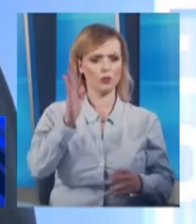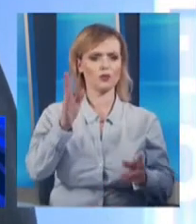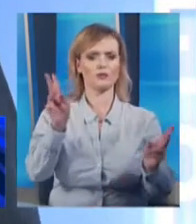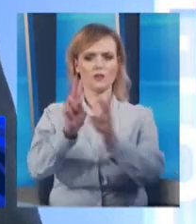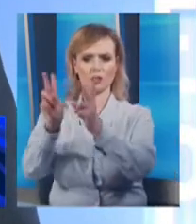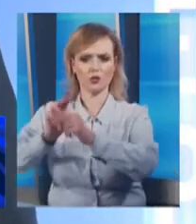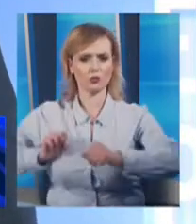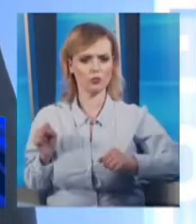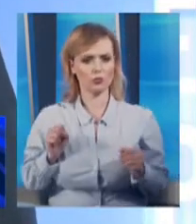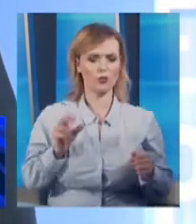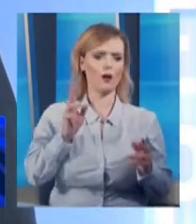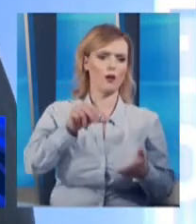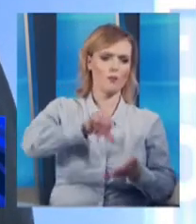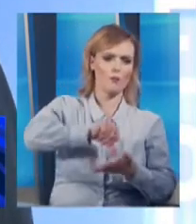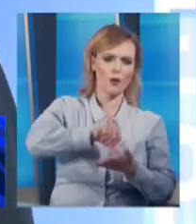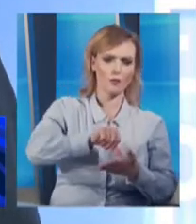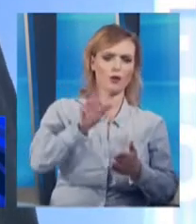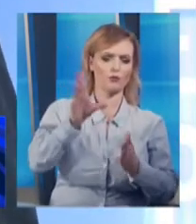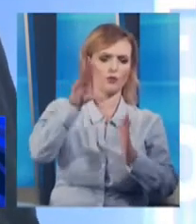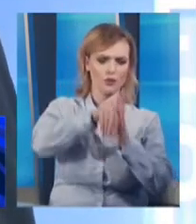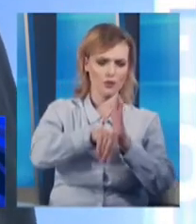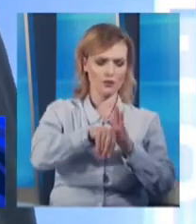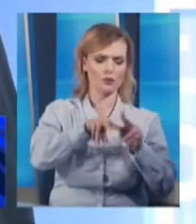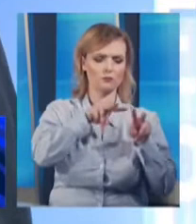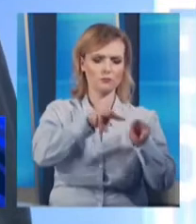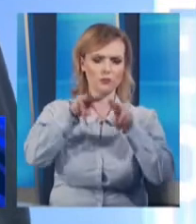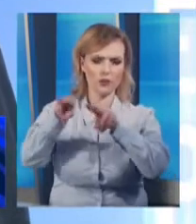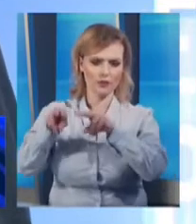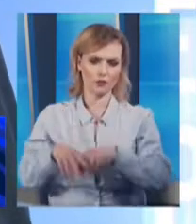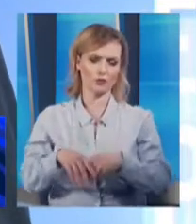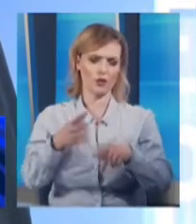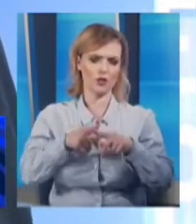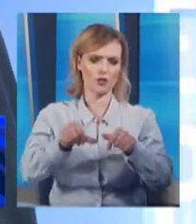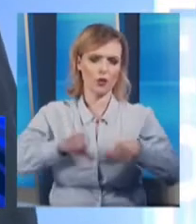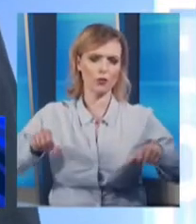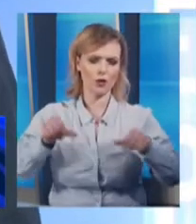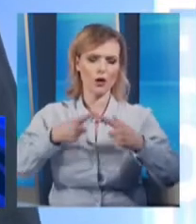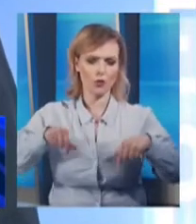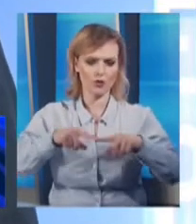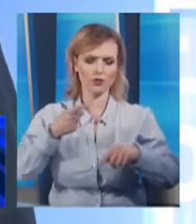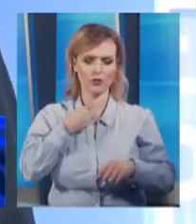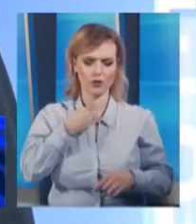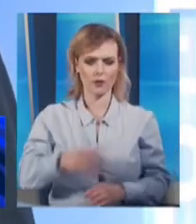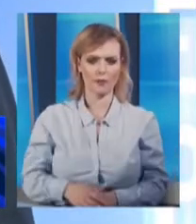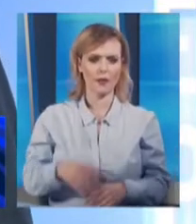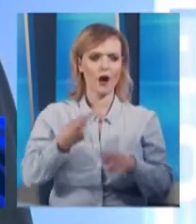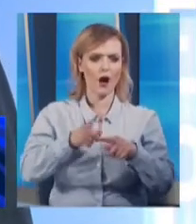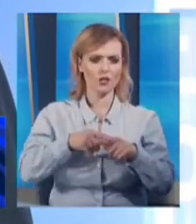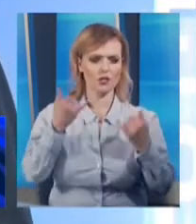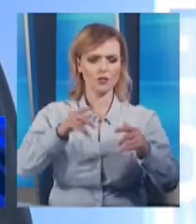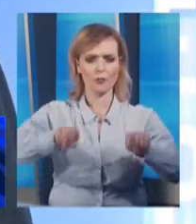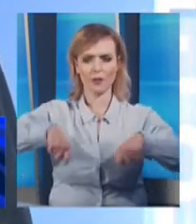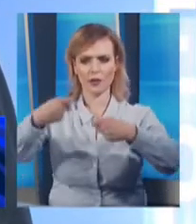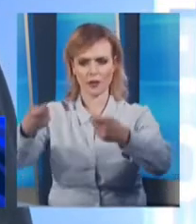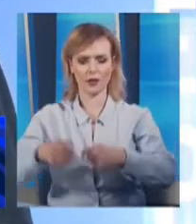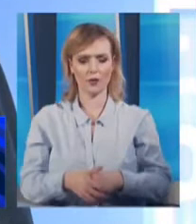membri ai birourilor, secțiilor de votare. Transmitem mesajul de unitate. Asta este mesajul pe care îl transmitem noi și plus